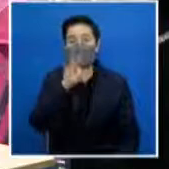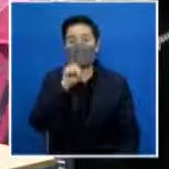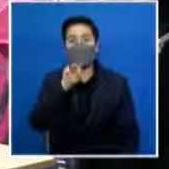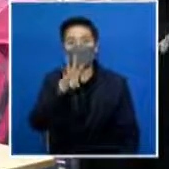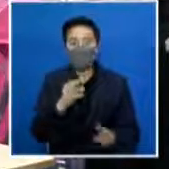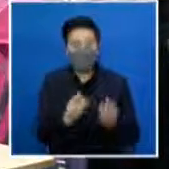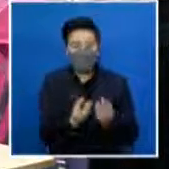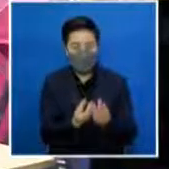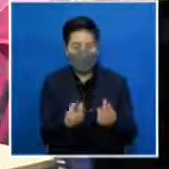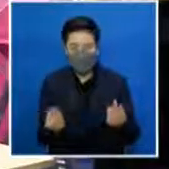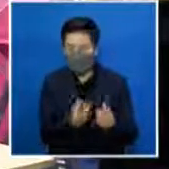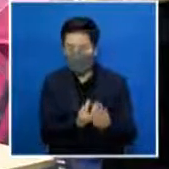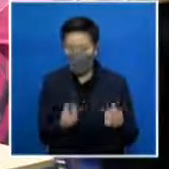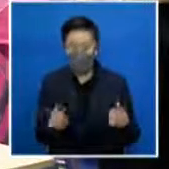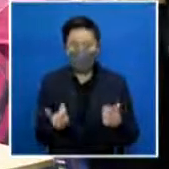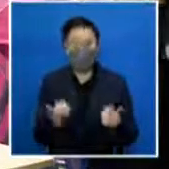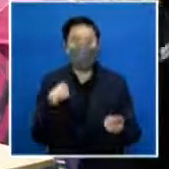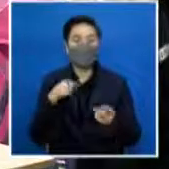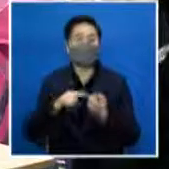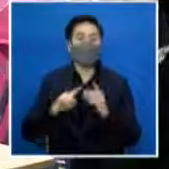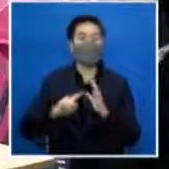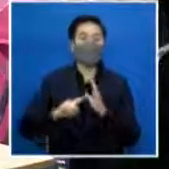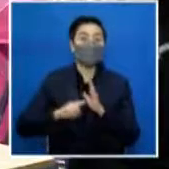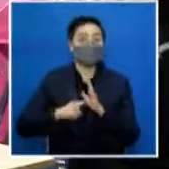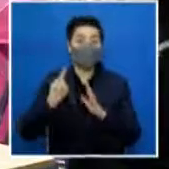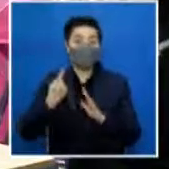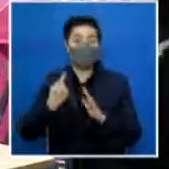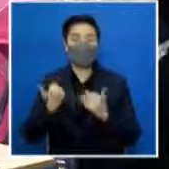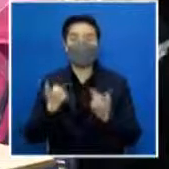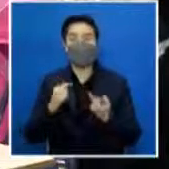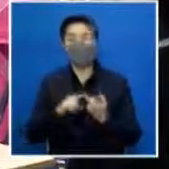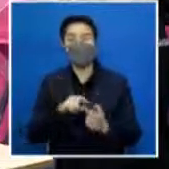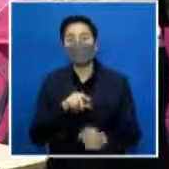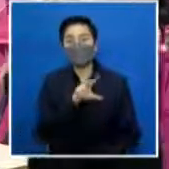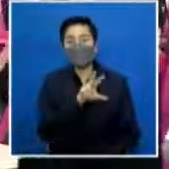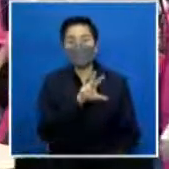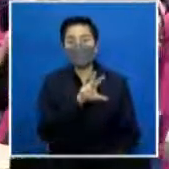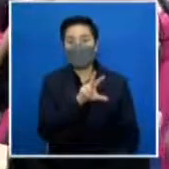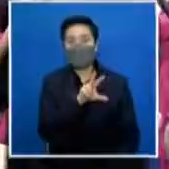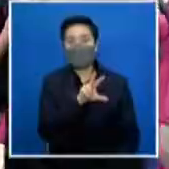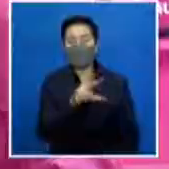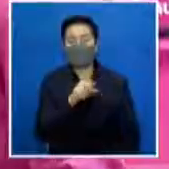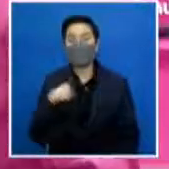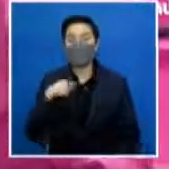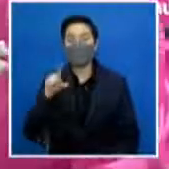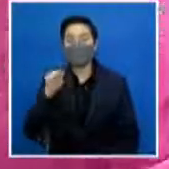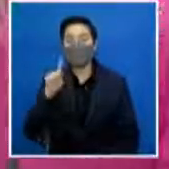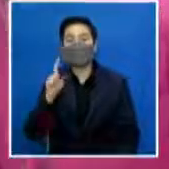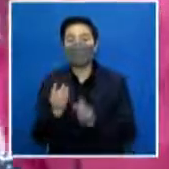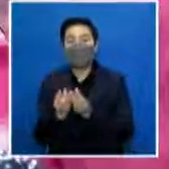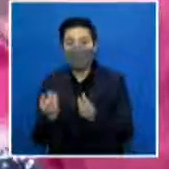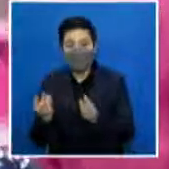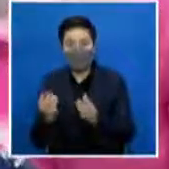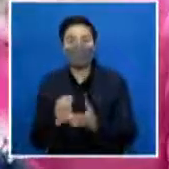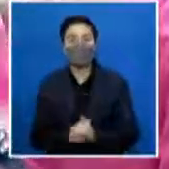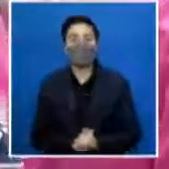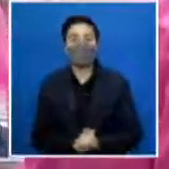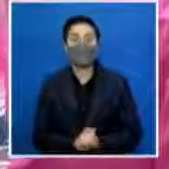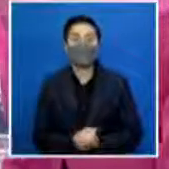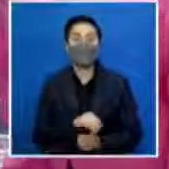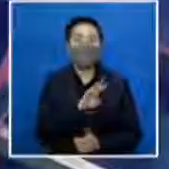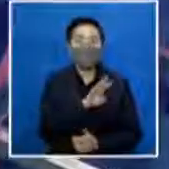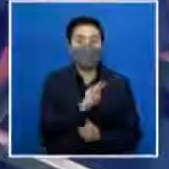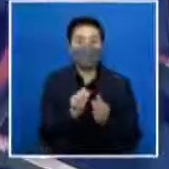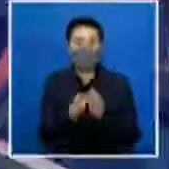กค่ะโดยเริ่มตั้งแต่นะคะงวดที่3จำนวน21ลูกงวดที่